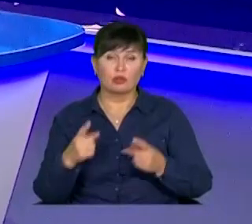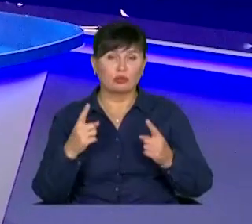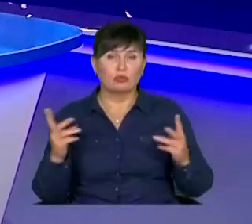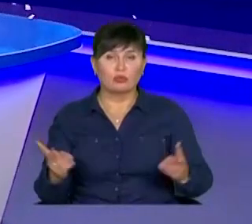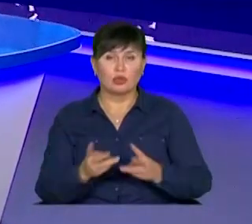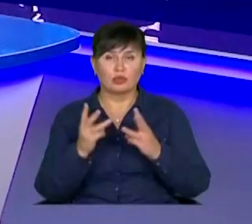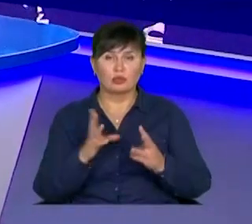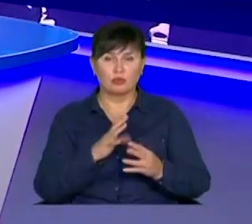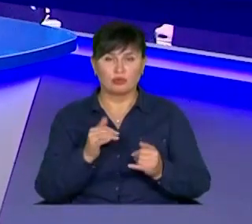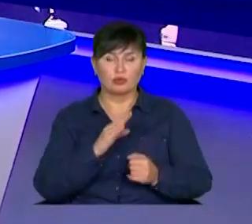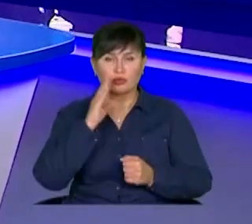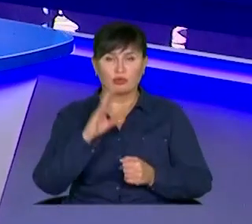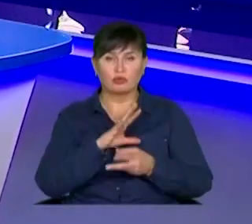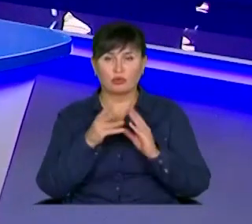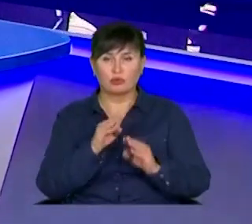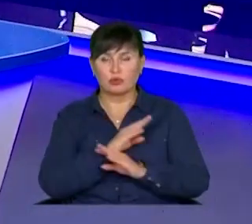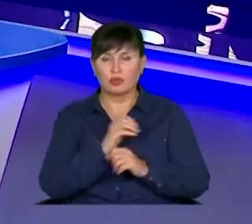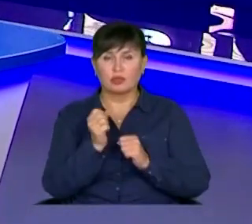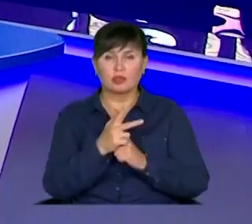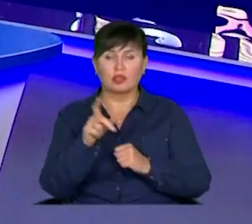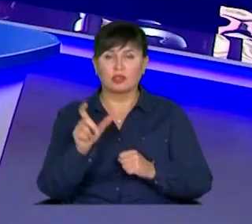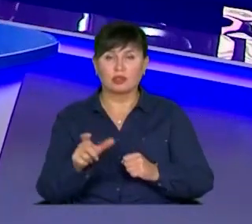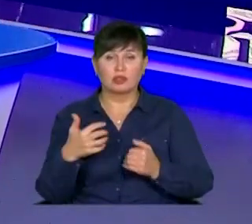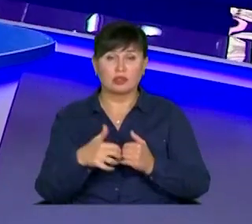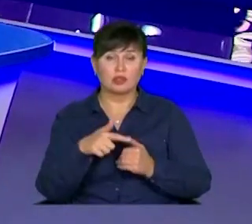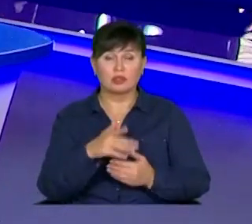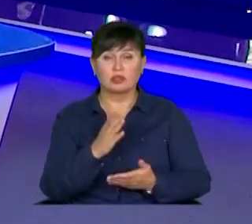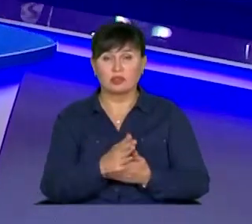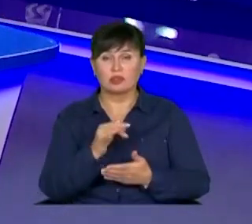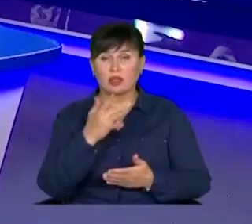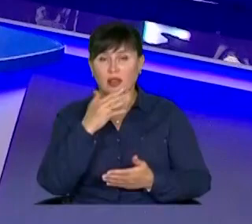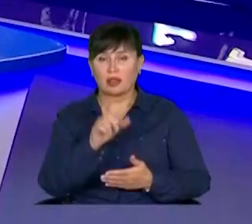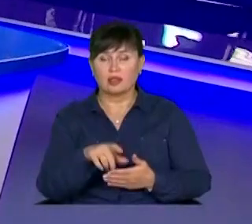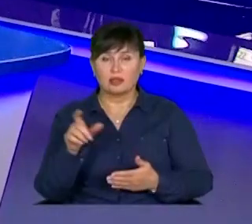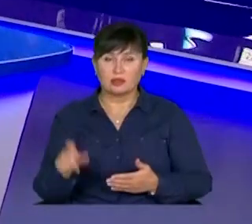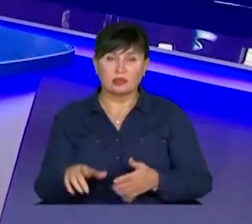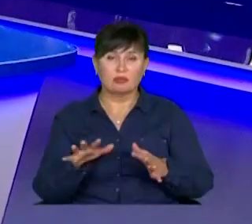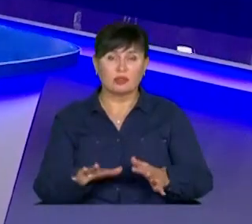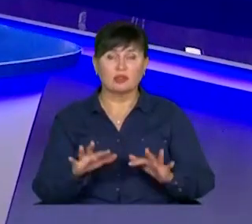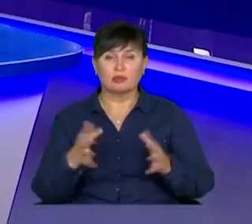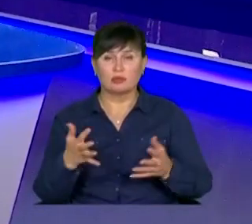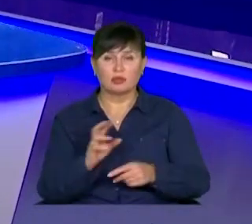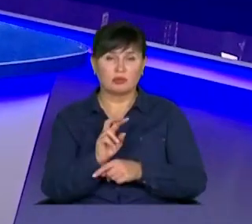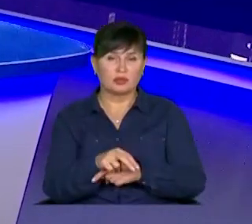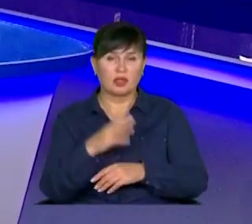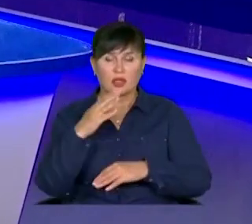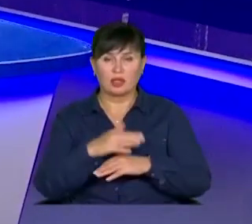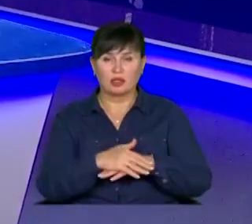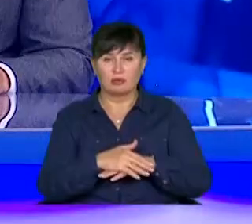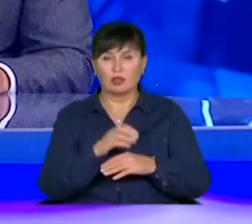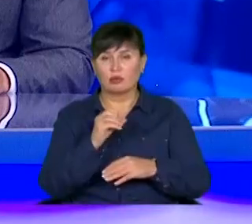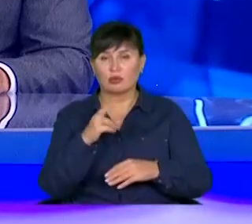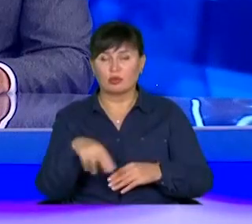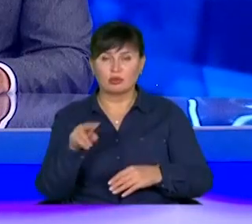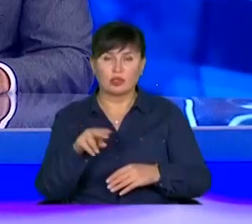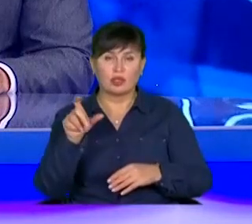произошел этим утром. В результате погибло 13 человек. Среди них есть и иностранцы. Место происшествия посетил аким Ербулат Досаев.